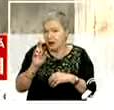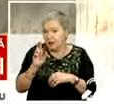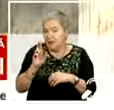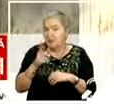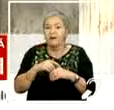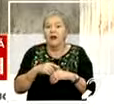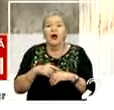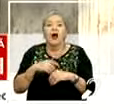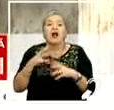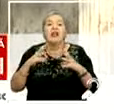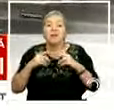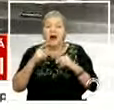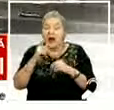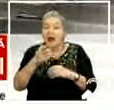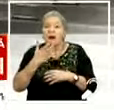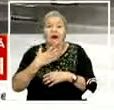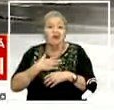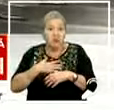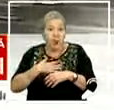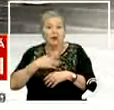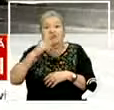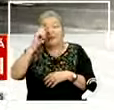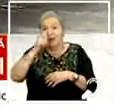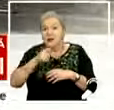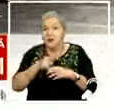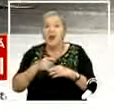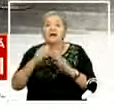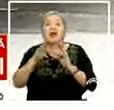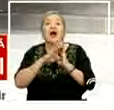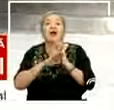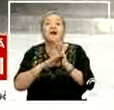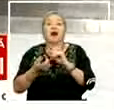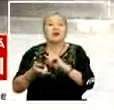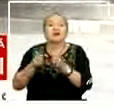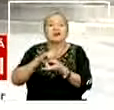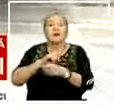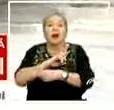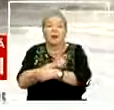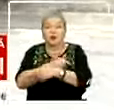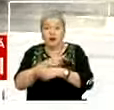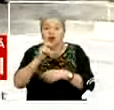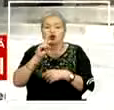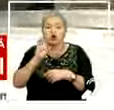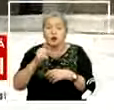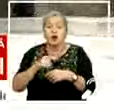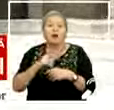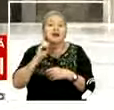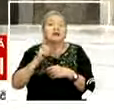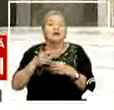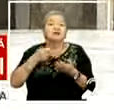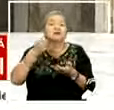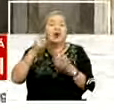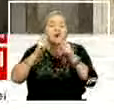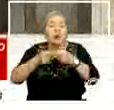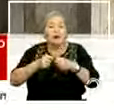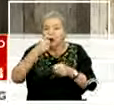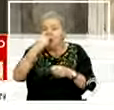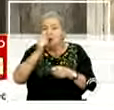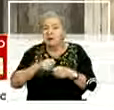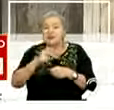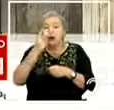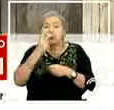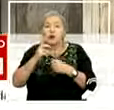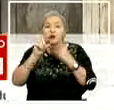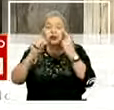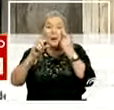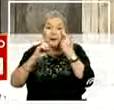potrivit surselor, liberalii și-ar dori respectarea protocolului. Iar asta ar însemna ca Nicolae Ciucă să-și depună mandatul totuși pe 26 mai